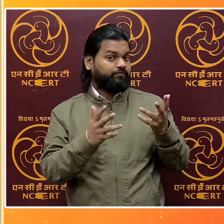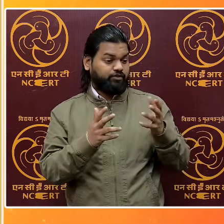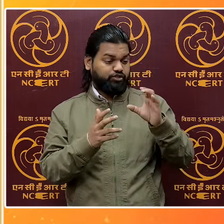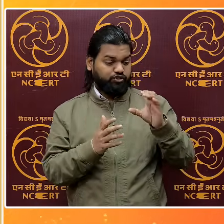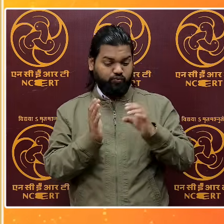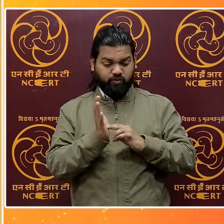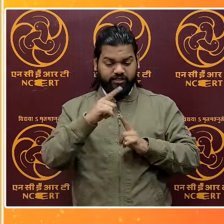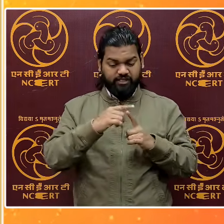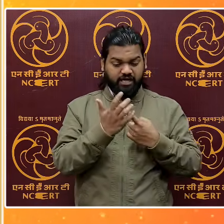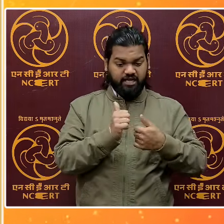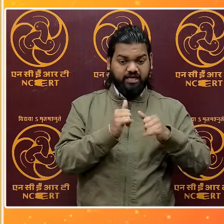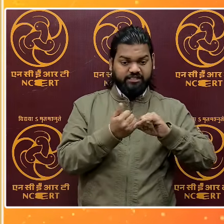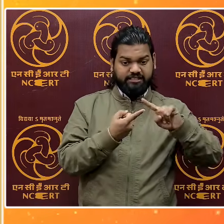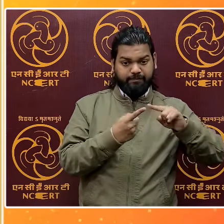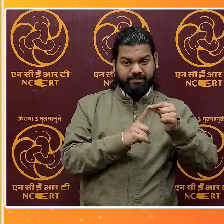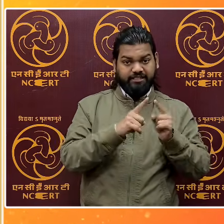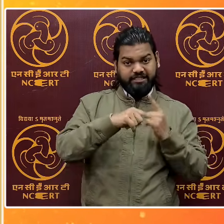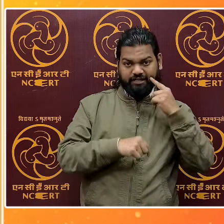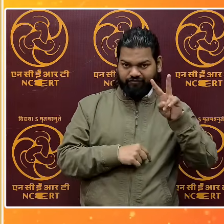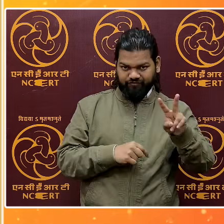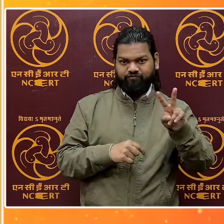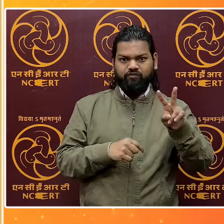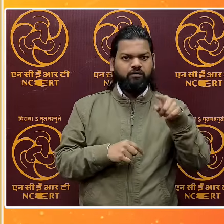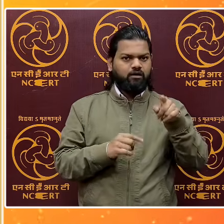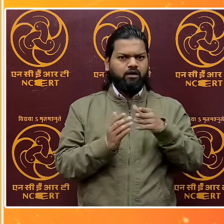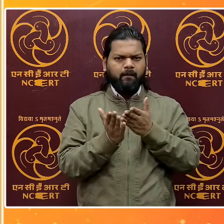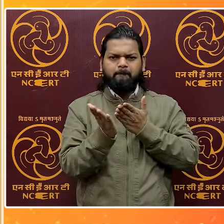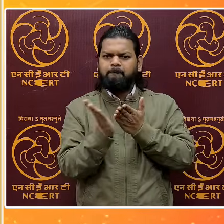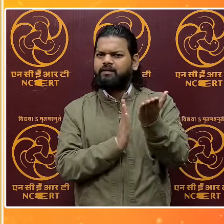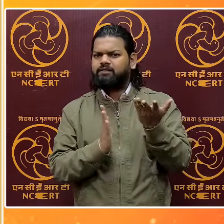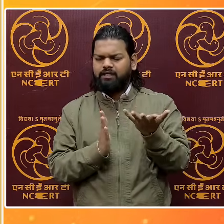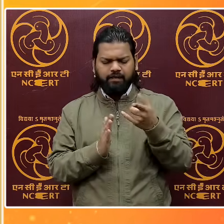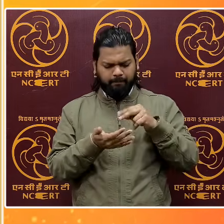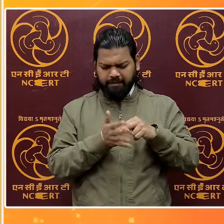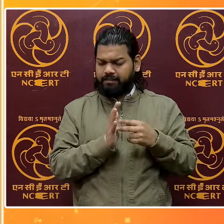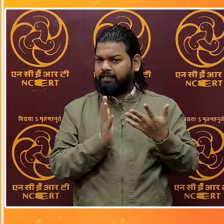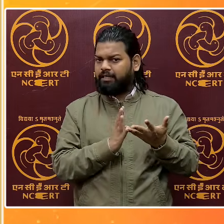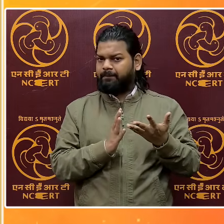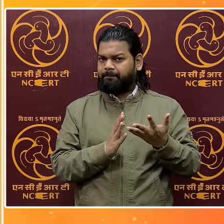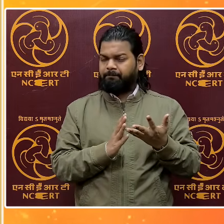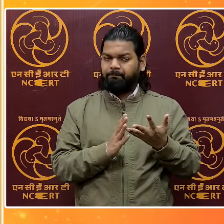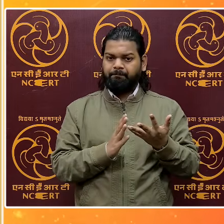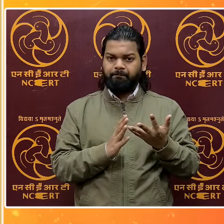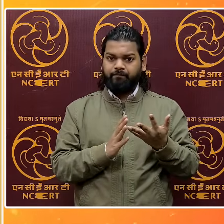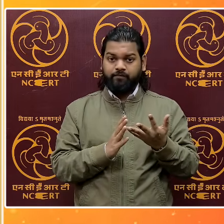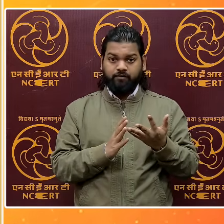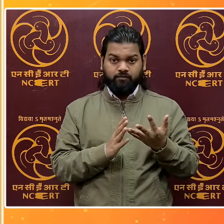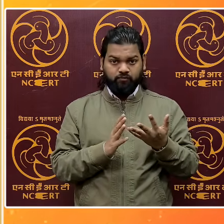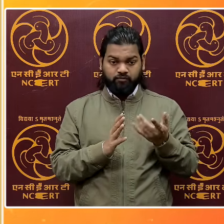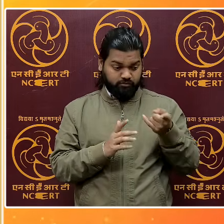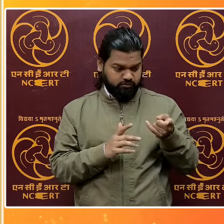मेथड्स। बिफोर गोइंग इनटू द डिटेल पार्ट ऑफ इट, कॉन्ट्रासेप्टिव एक्चुअली क्या होता है? कॉन्ट्रासेप्ट यानी कि वांटेडली